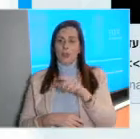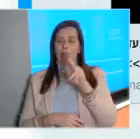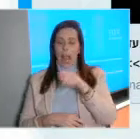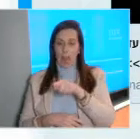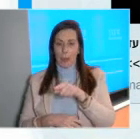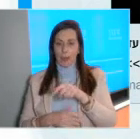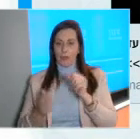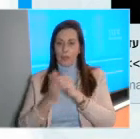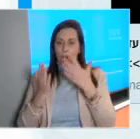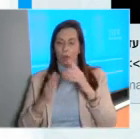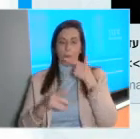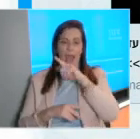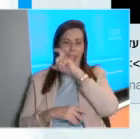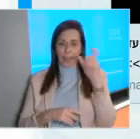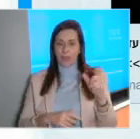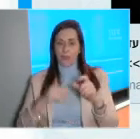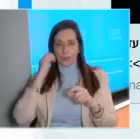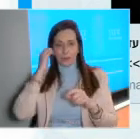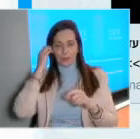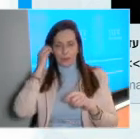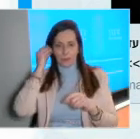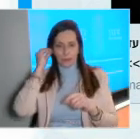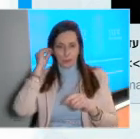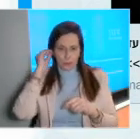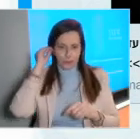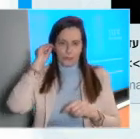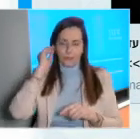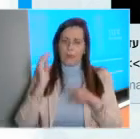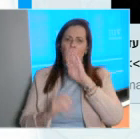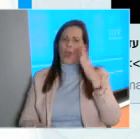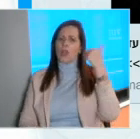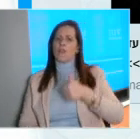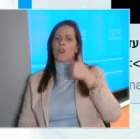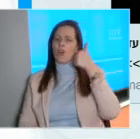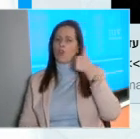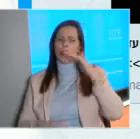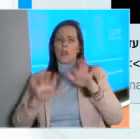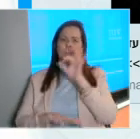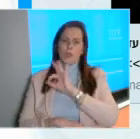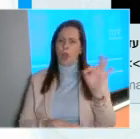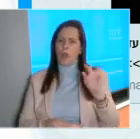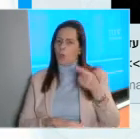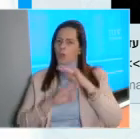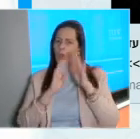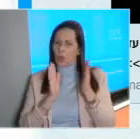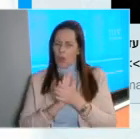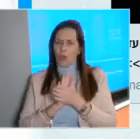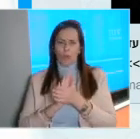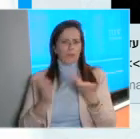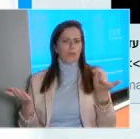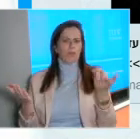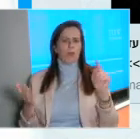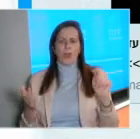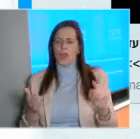קלמן בעיתון מעריב. בבקשה מורה, תקריא מה הוא כותב לנו. בנימין נתניהו היה והינו ראש ממשלה מצוין, למרות